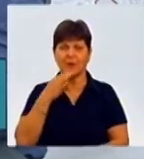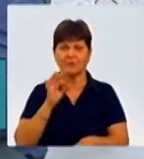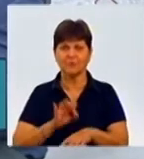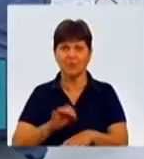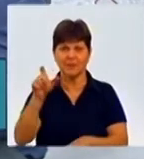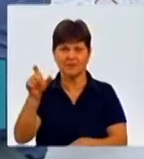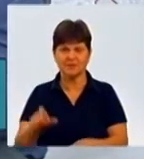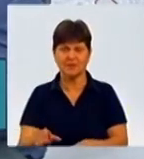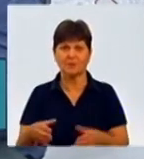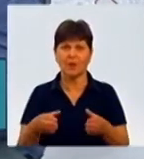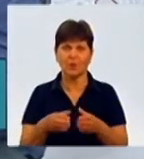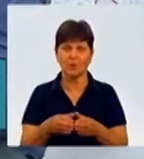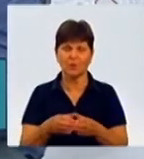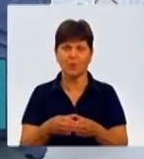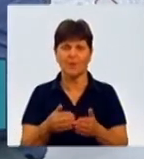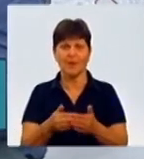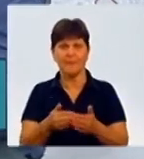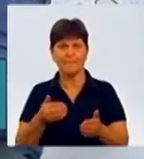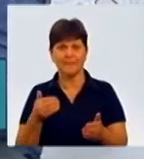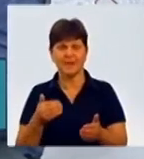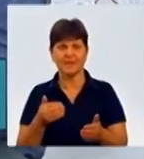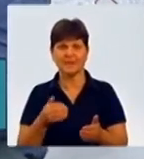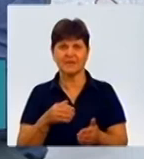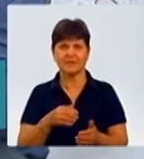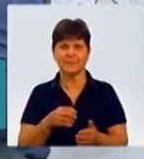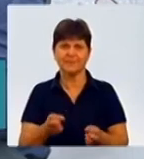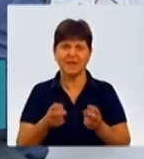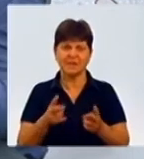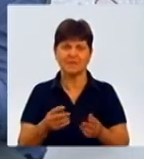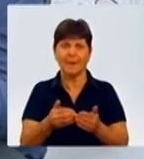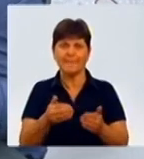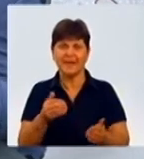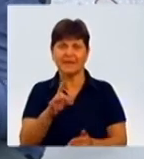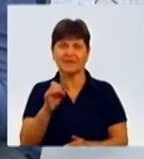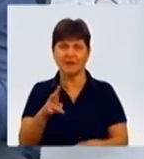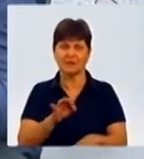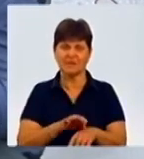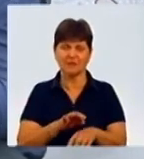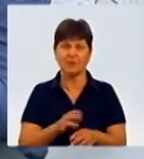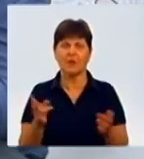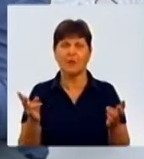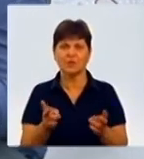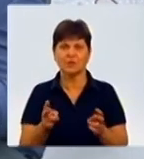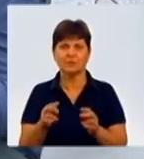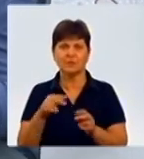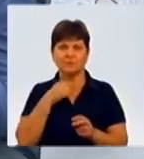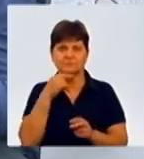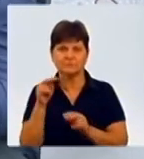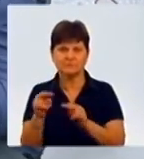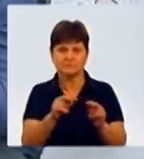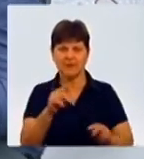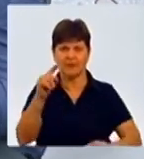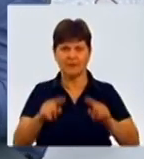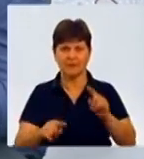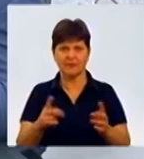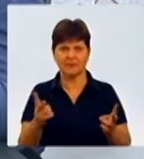знаходяться в групах, групах ризику з передраковими захворюваннями. Їх потрібно активно спостерігати. Деяких із них потрібно